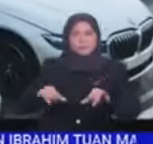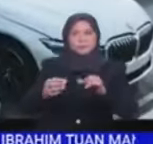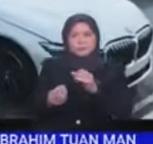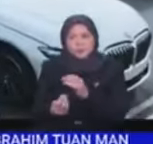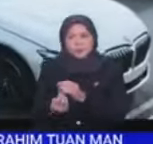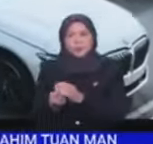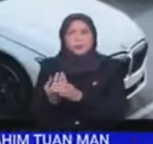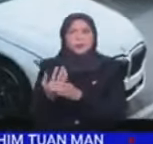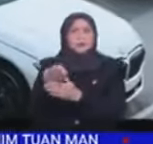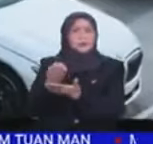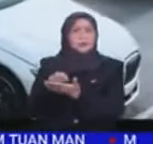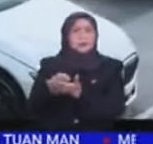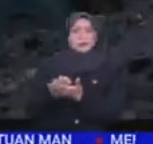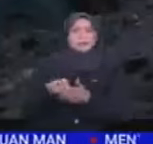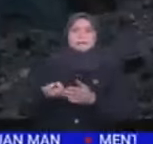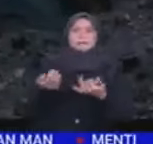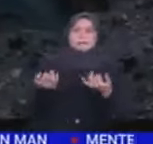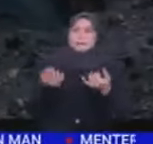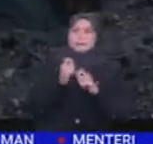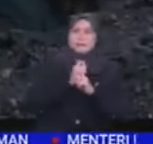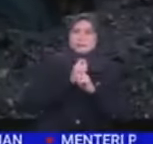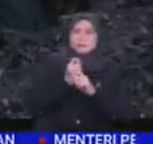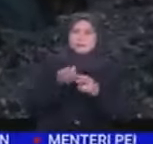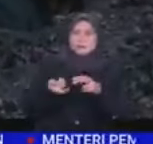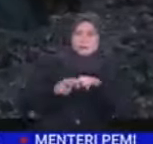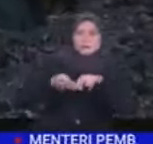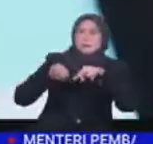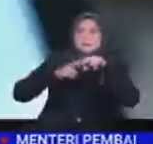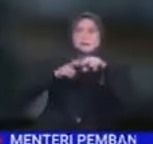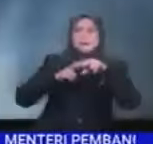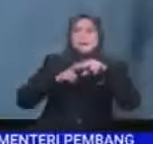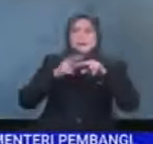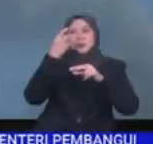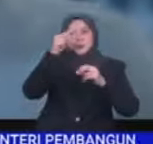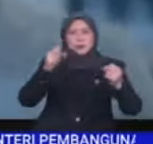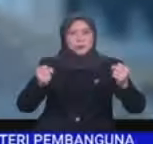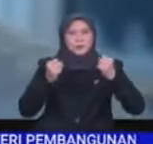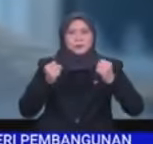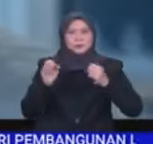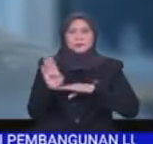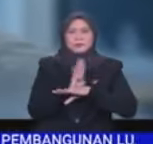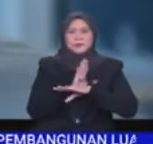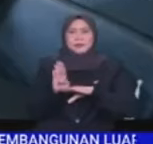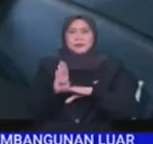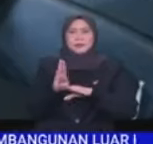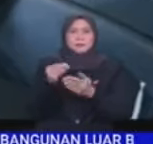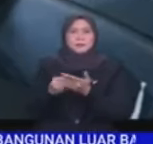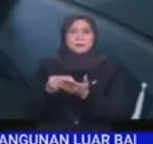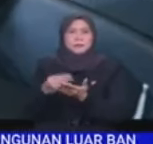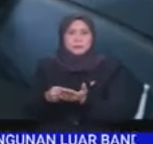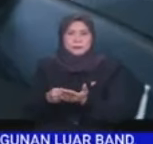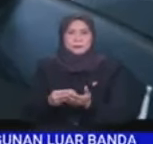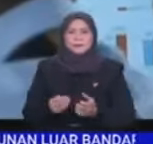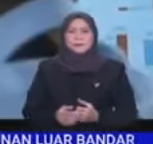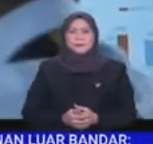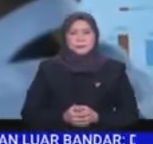pertumbuhan dan meningkatkan daya tahan menerusi pengukuhan operasi dan kedudukan keuangan.